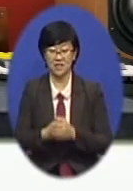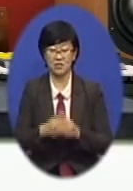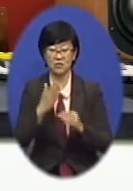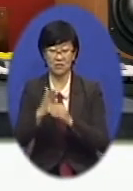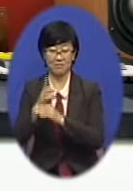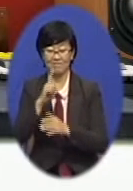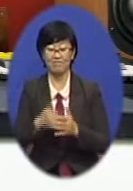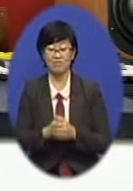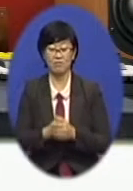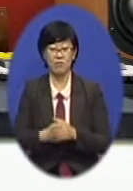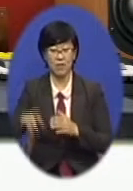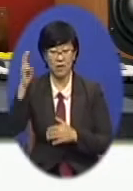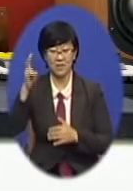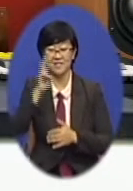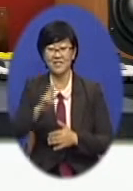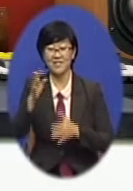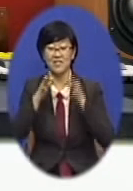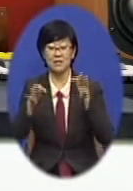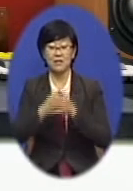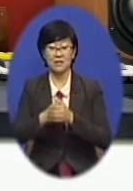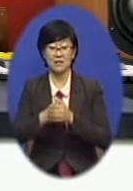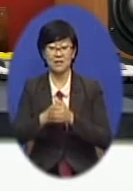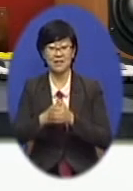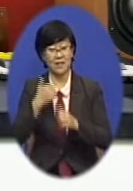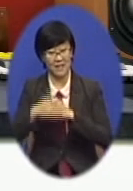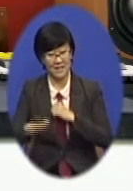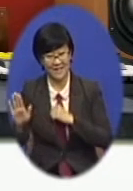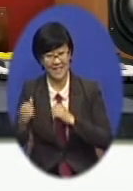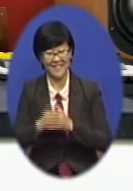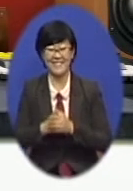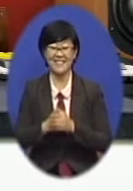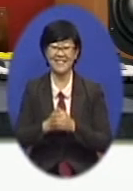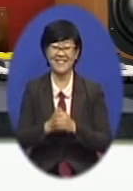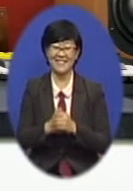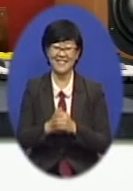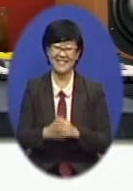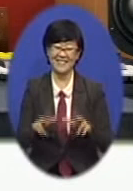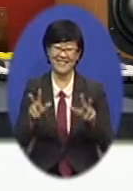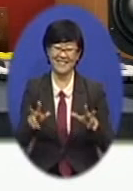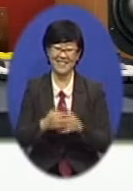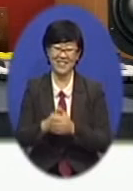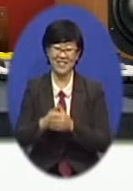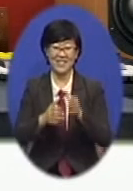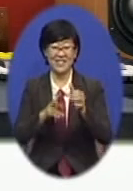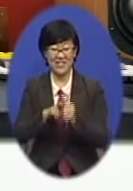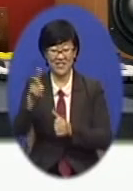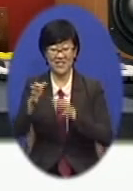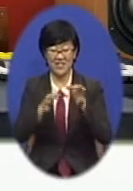중간중간에. 혹시 노래하시면서 잉 하시는 건 아니시겠죠? 지금은 슈퍼세요